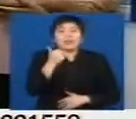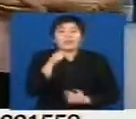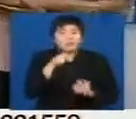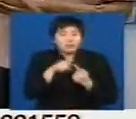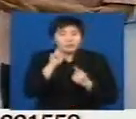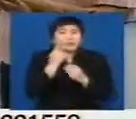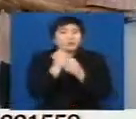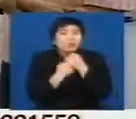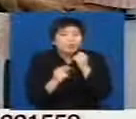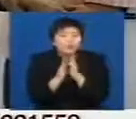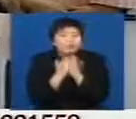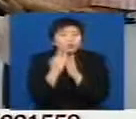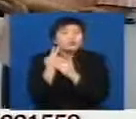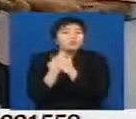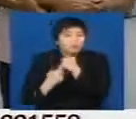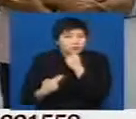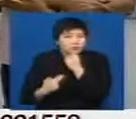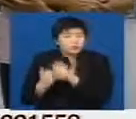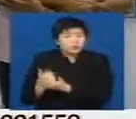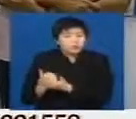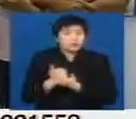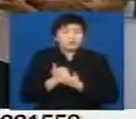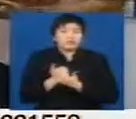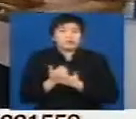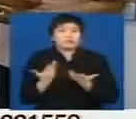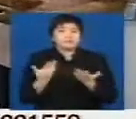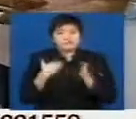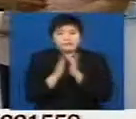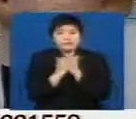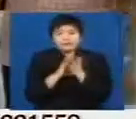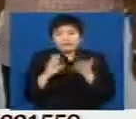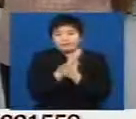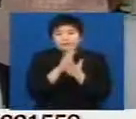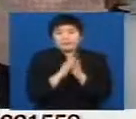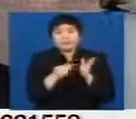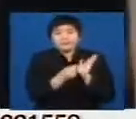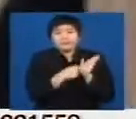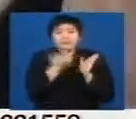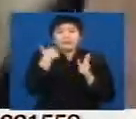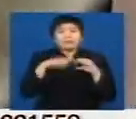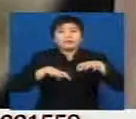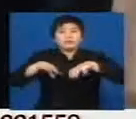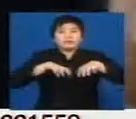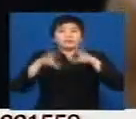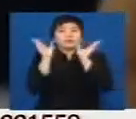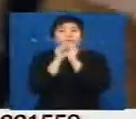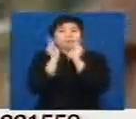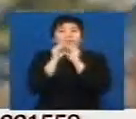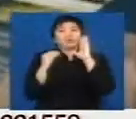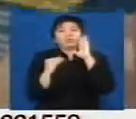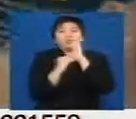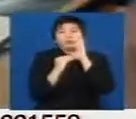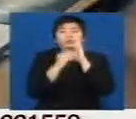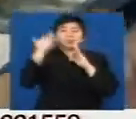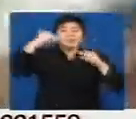คู่มือ ใช่ นะฮะอันนี้เป็นอะไรบ้างสื่อมี มันเป็นเอกสารที่เราจัดตอนเราประชุมที่กรุงเทพที ่